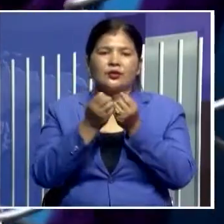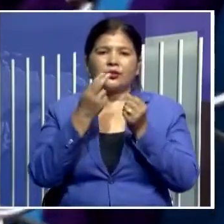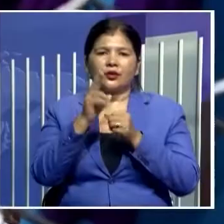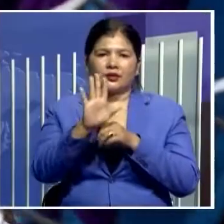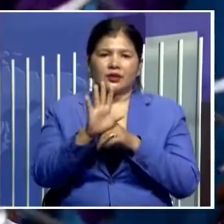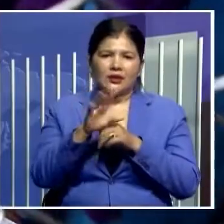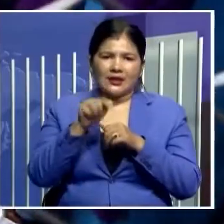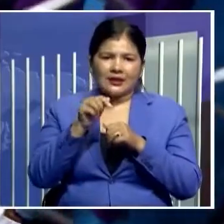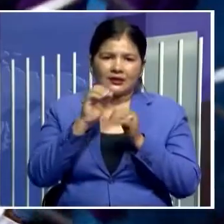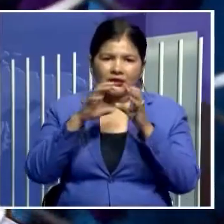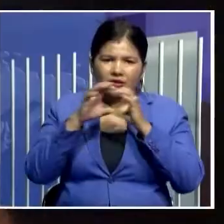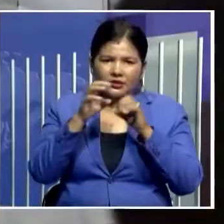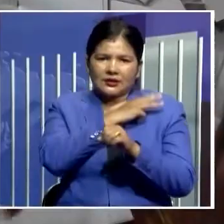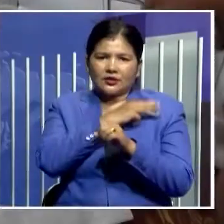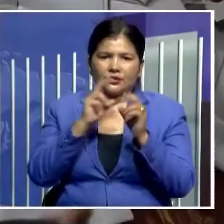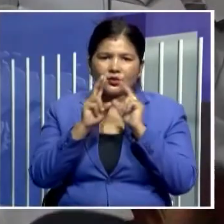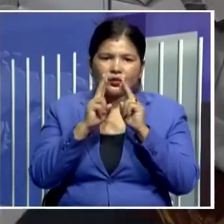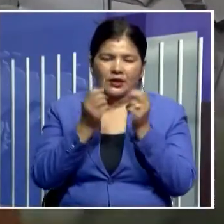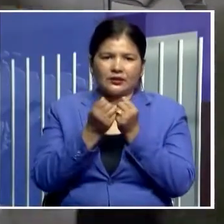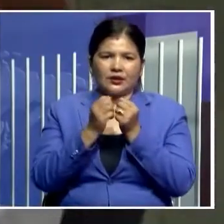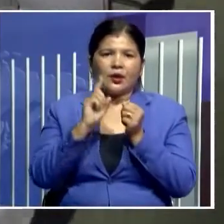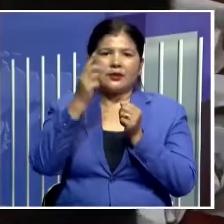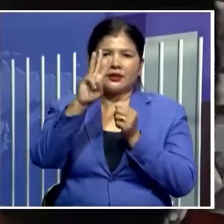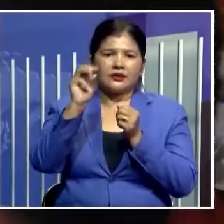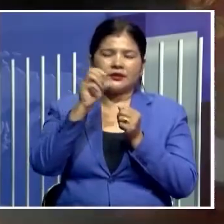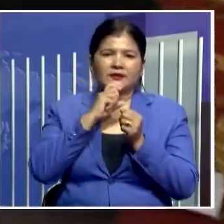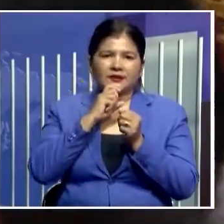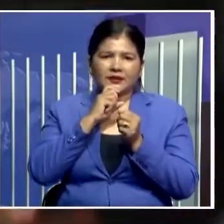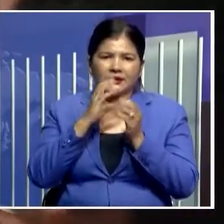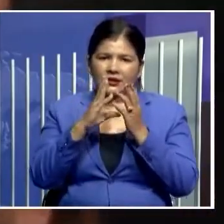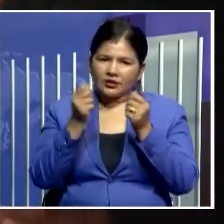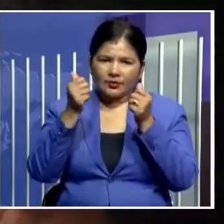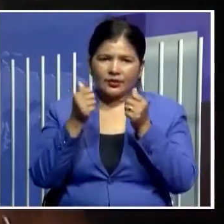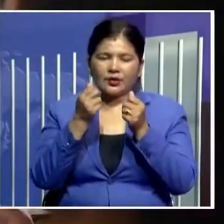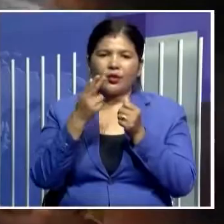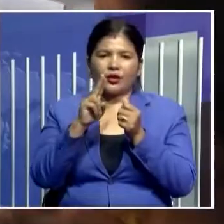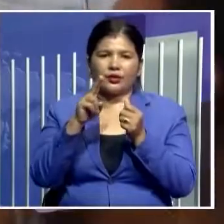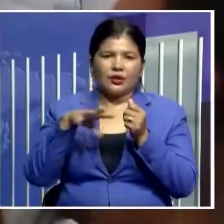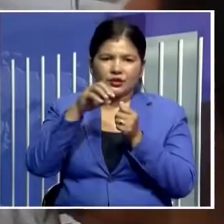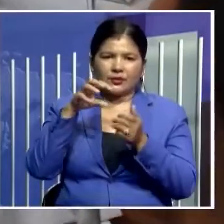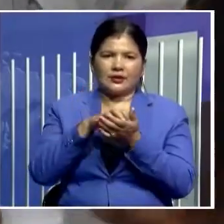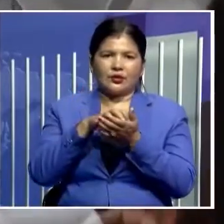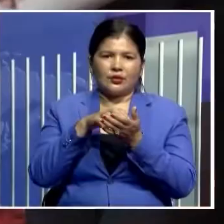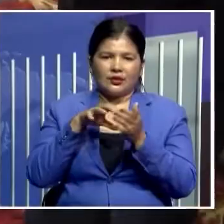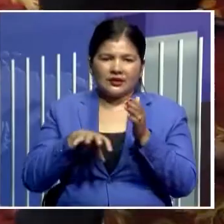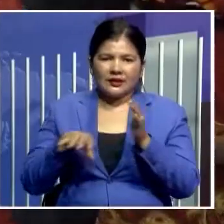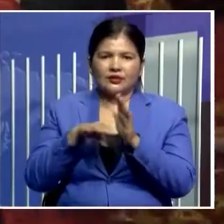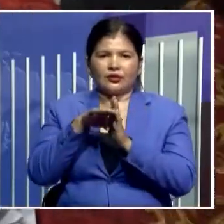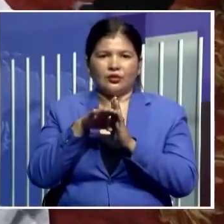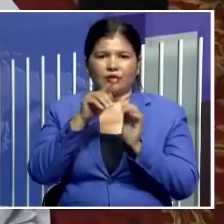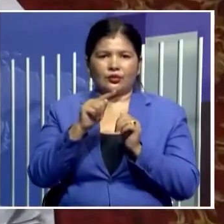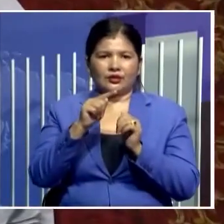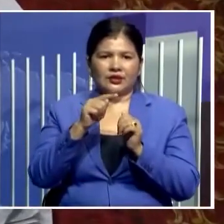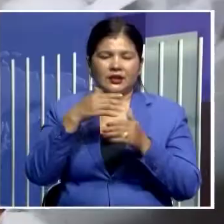भएको छ। आज सञ्चारकर्मीसँग कुरा गर्दै उहाँले वैशाख 30 गते निर्वाचन सम्पन्न भएका सबै स्थानीय तहको मतपरिणाम